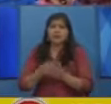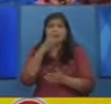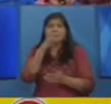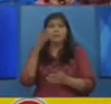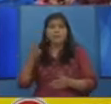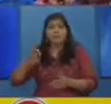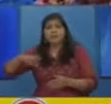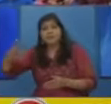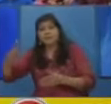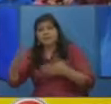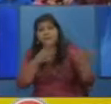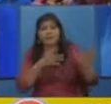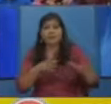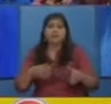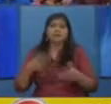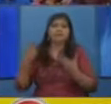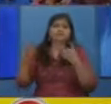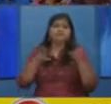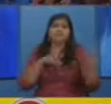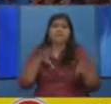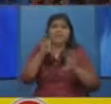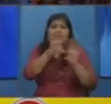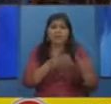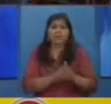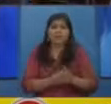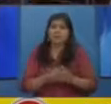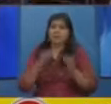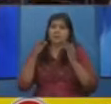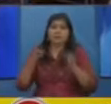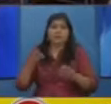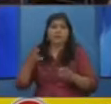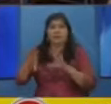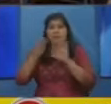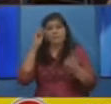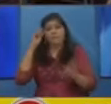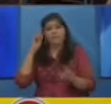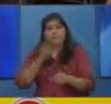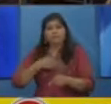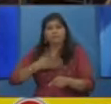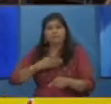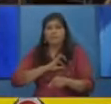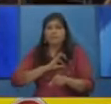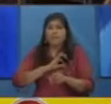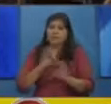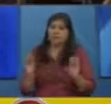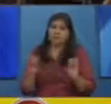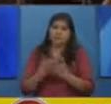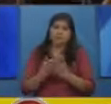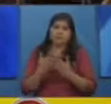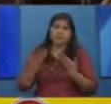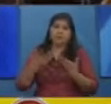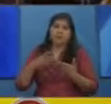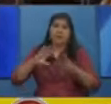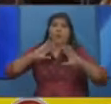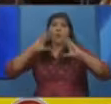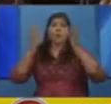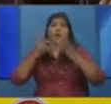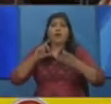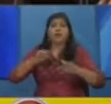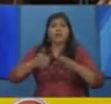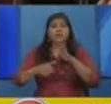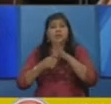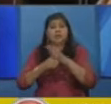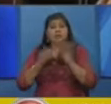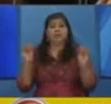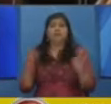भी मलखम्ब खूब पॉपुलर हो रहा है। अब तो इसकी वर्ल्ड चैंपियनशिप भी शुरू की गई है, जिसमें कई देशों